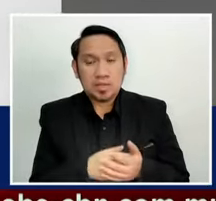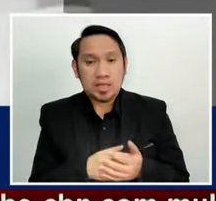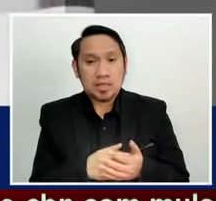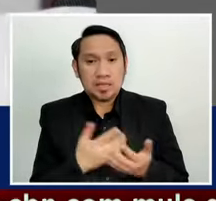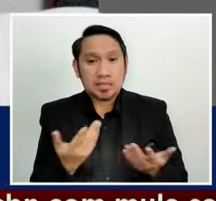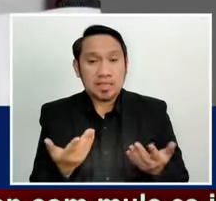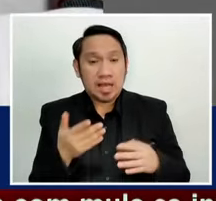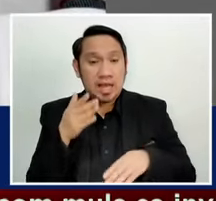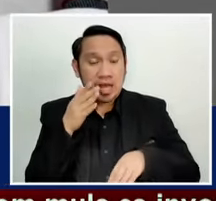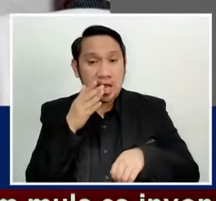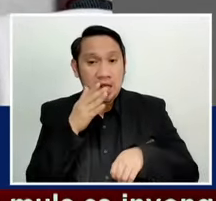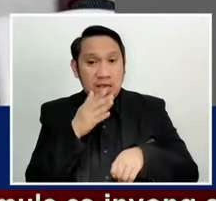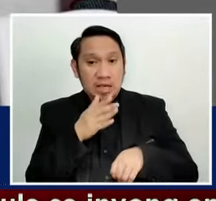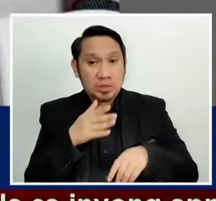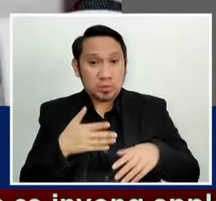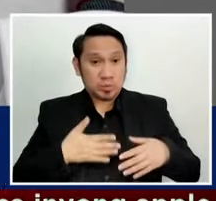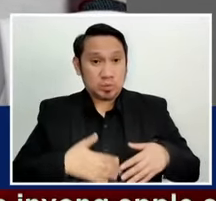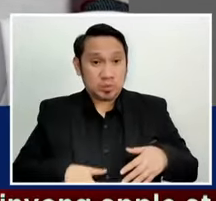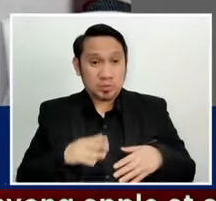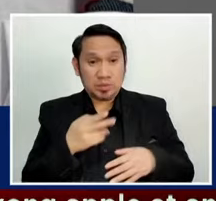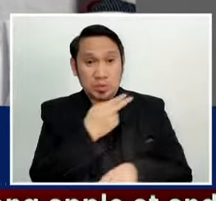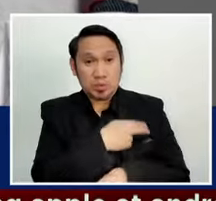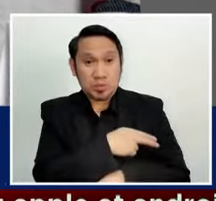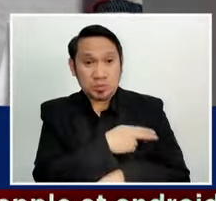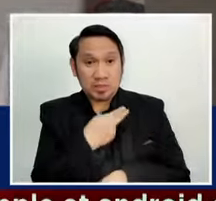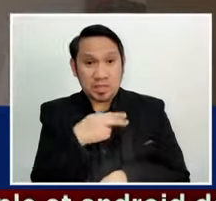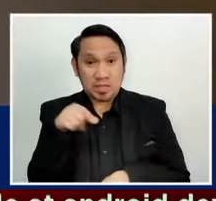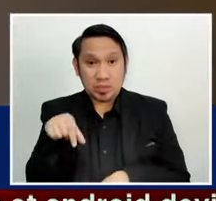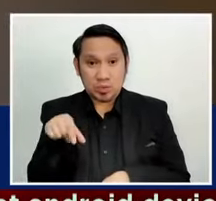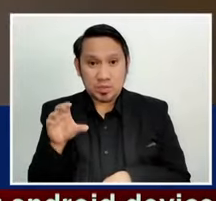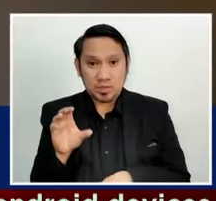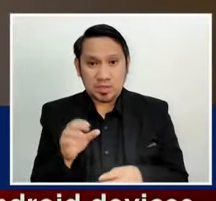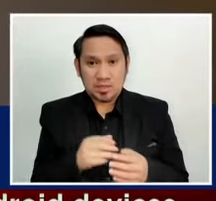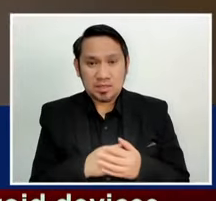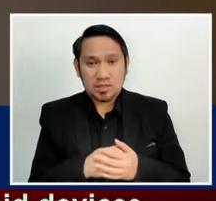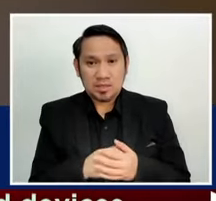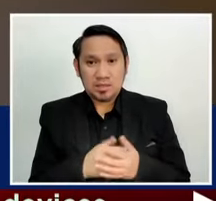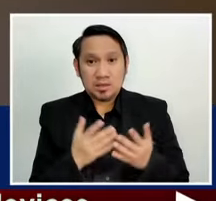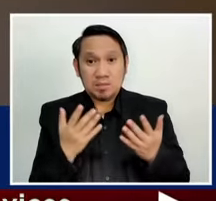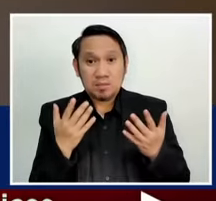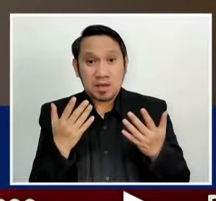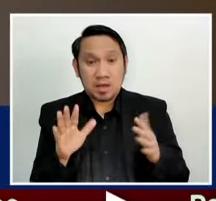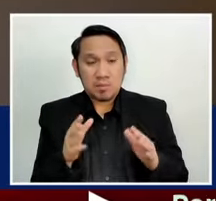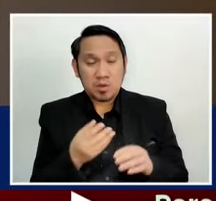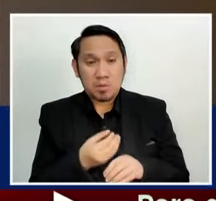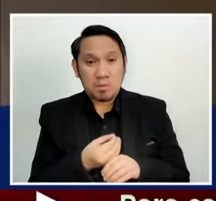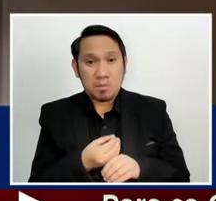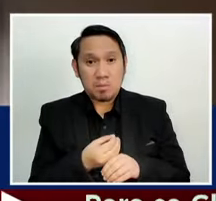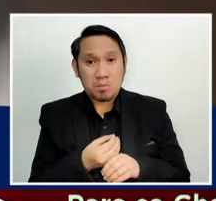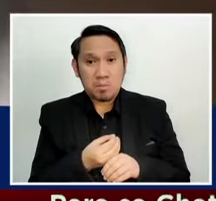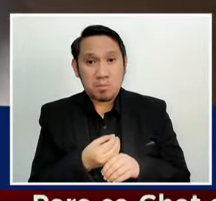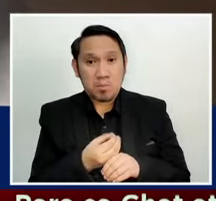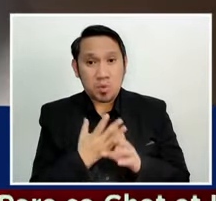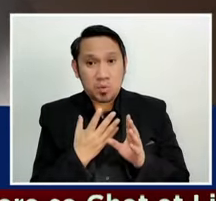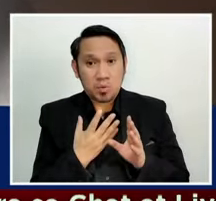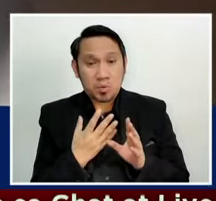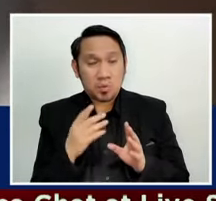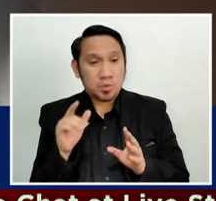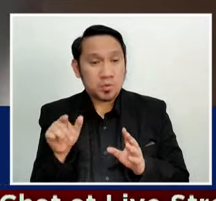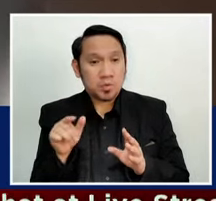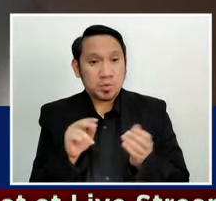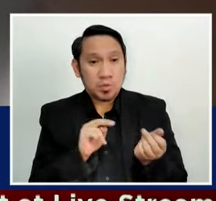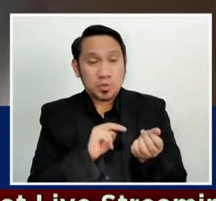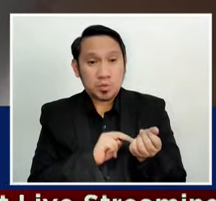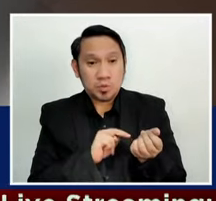ari, hita at tiyan sa isang ospital sa Quezon City. Ito'y matapos pumutok ang surgical glove na ginamit umano ng isang nursing